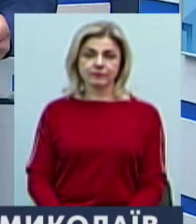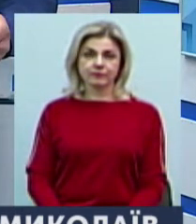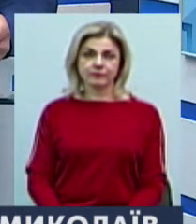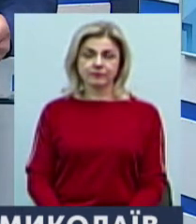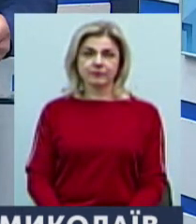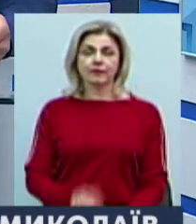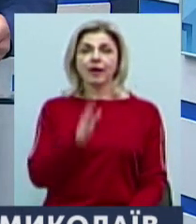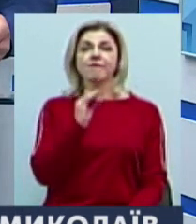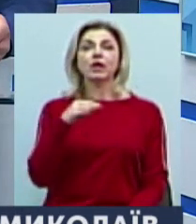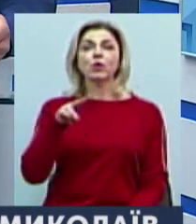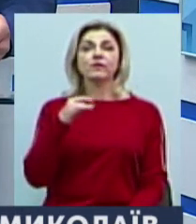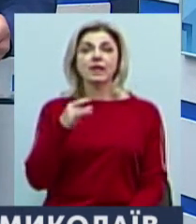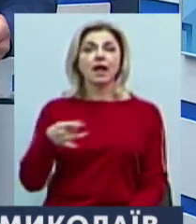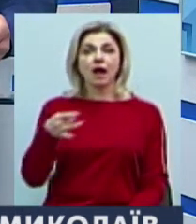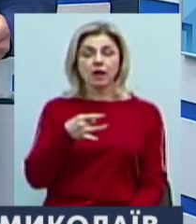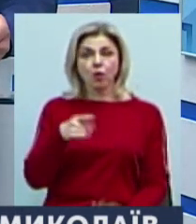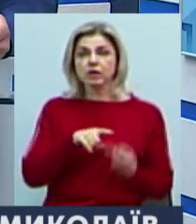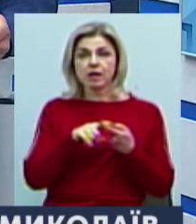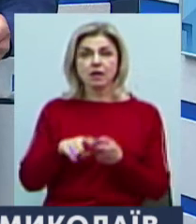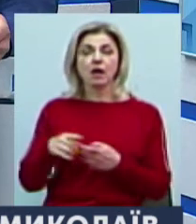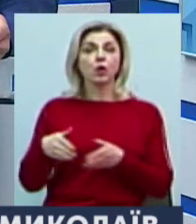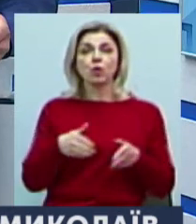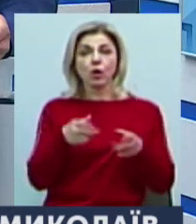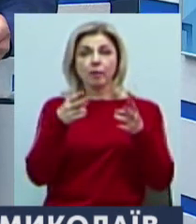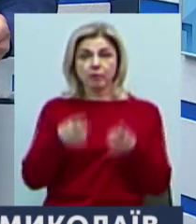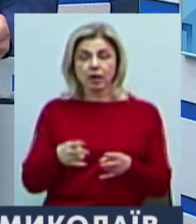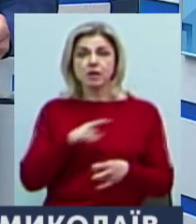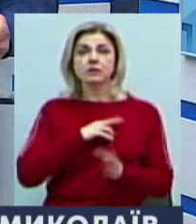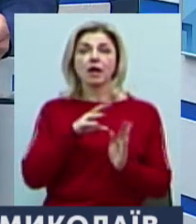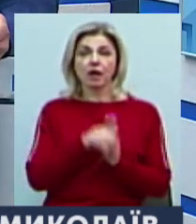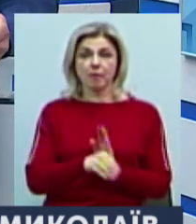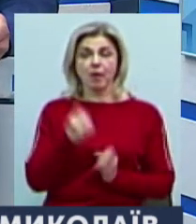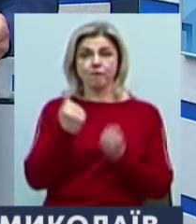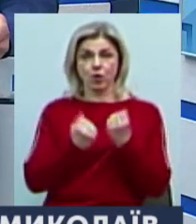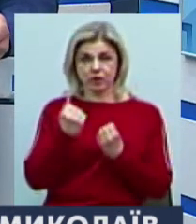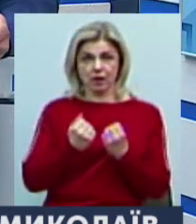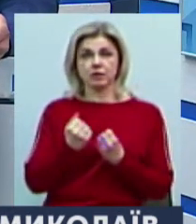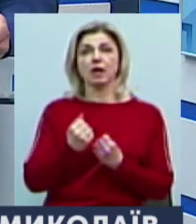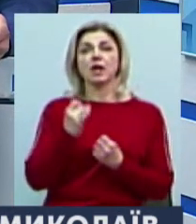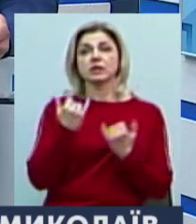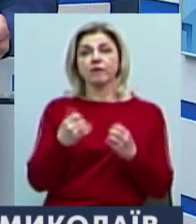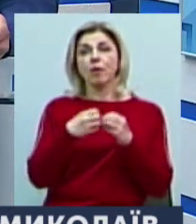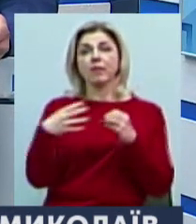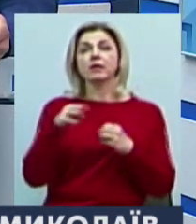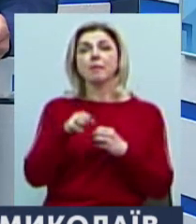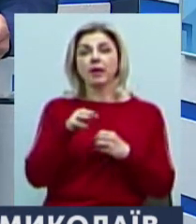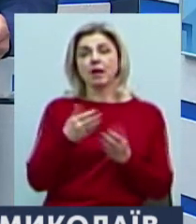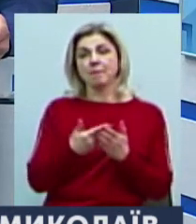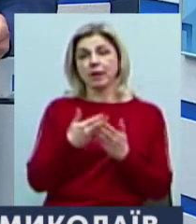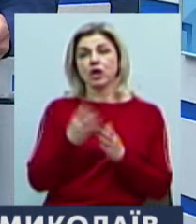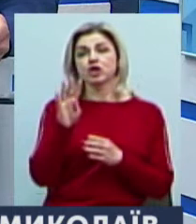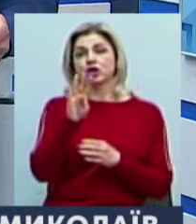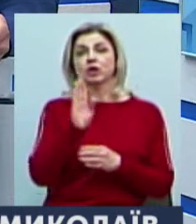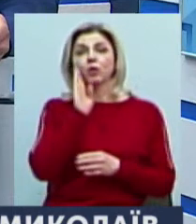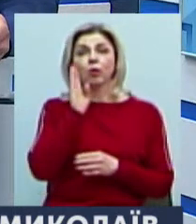У Вітовському районі внаслідок дорожньо-транспортної пригоди загинув водій позашляховика. Сьогодні, 15 березня, приблизно о 4-й